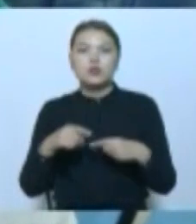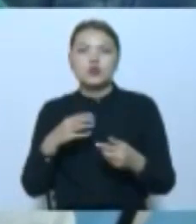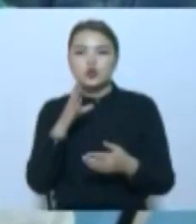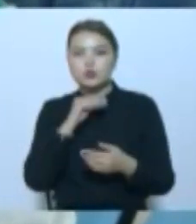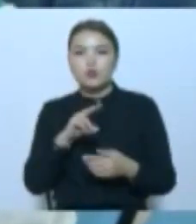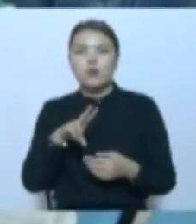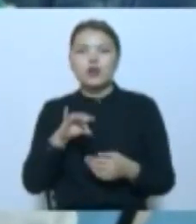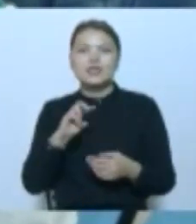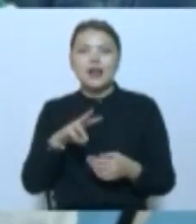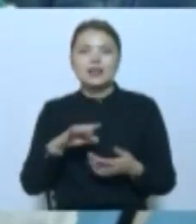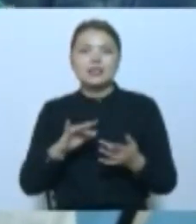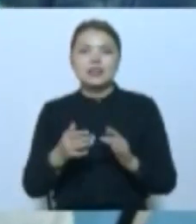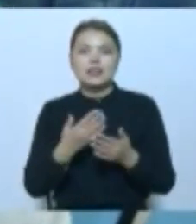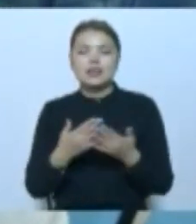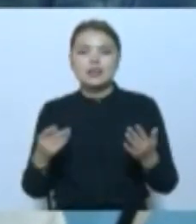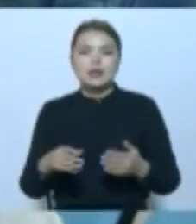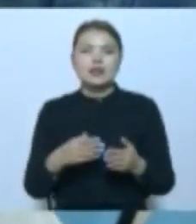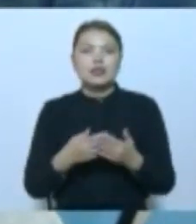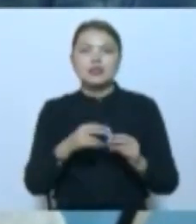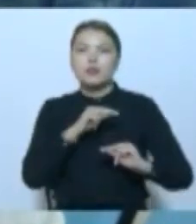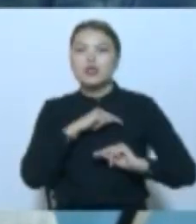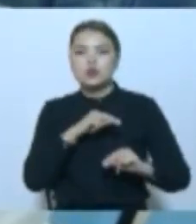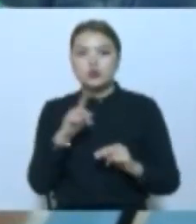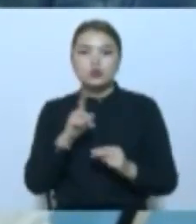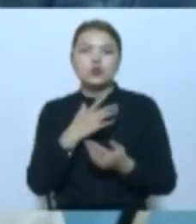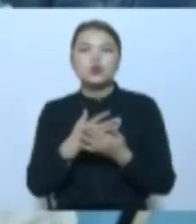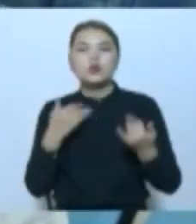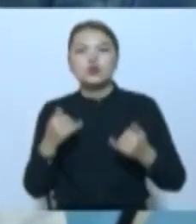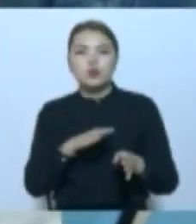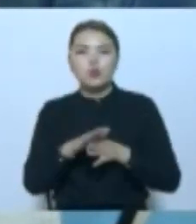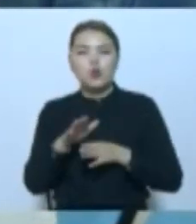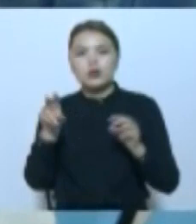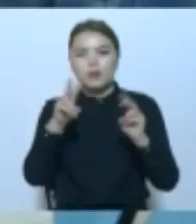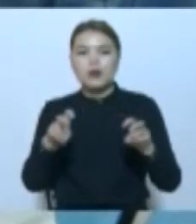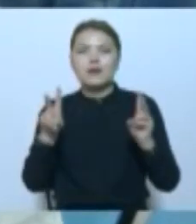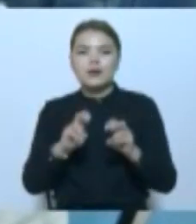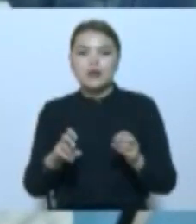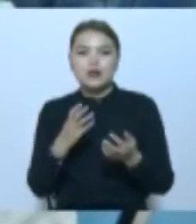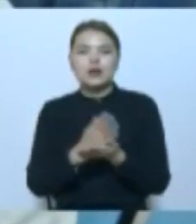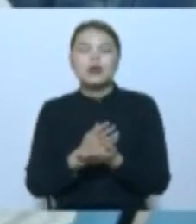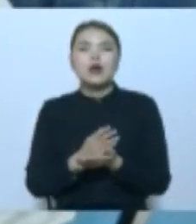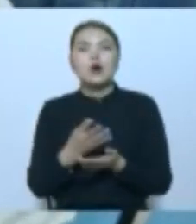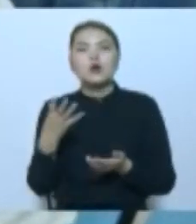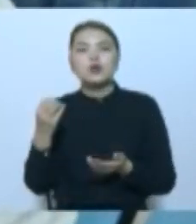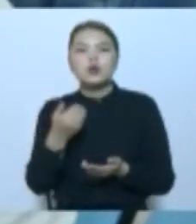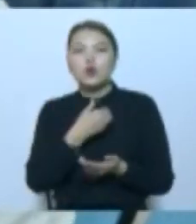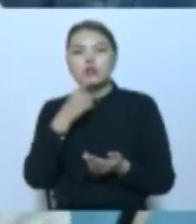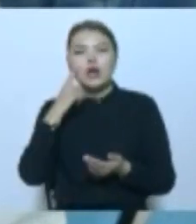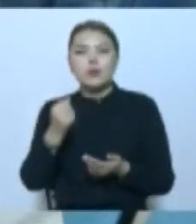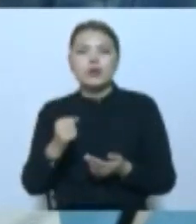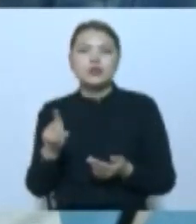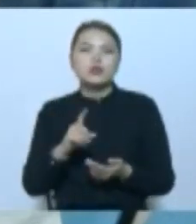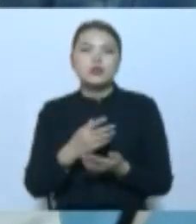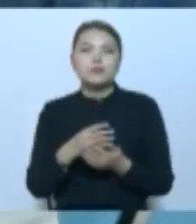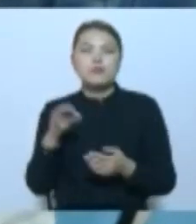ознакомиться с нашими действующими партнёрами по которым осуществлена полная проверка а но Также хотелось бы отметить что